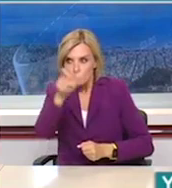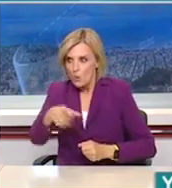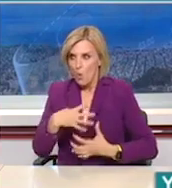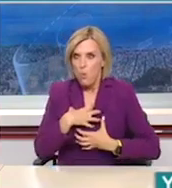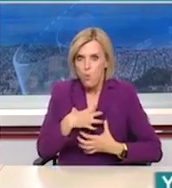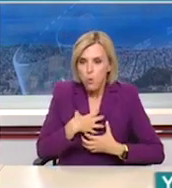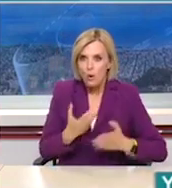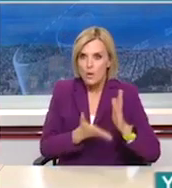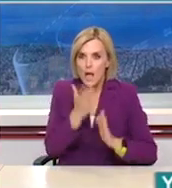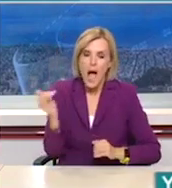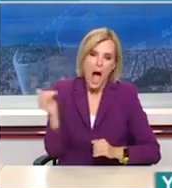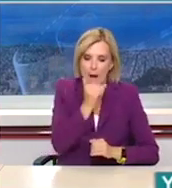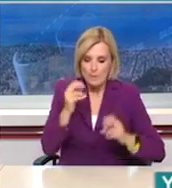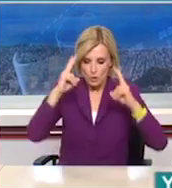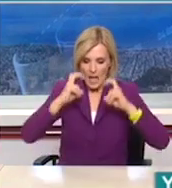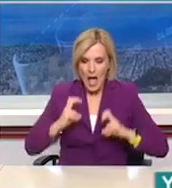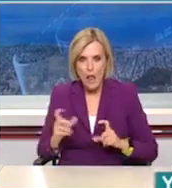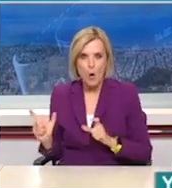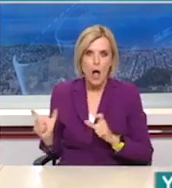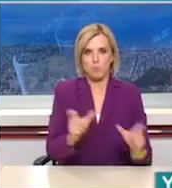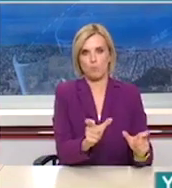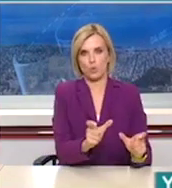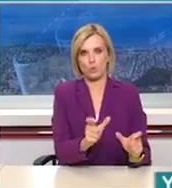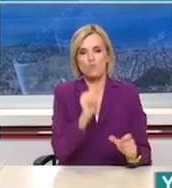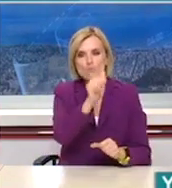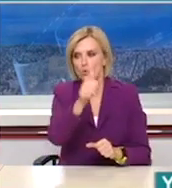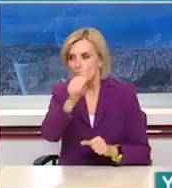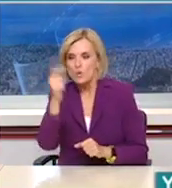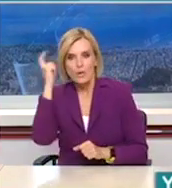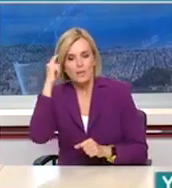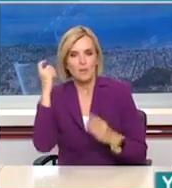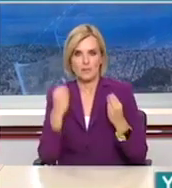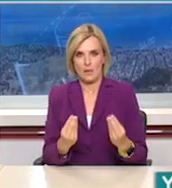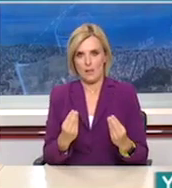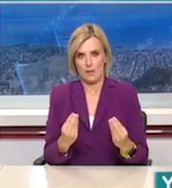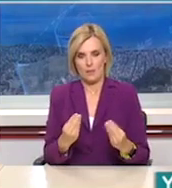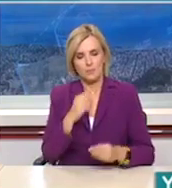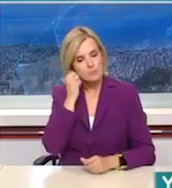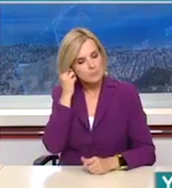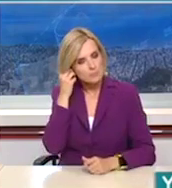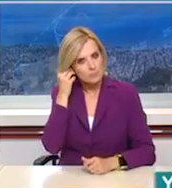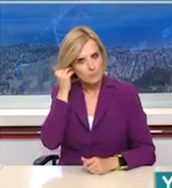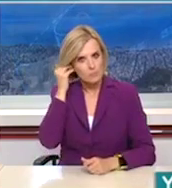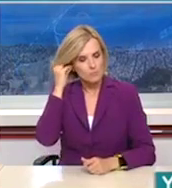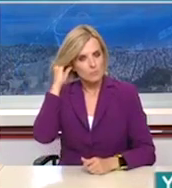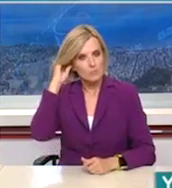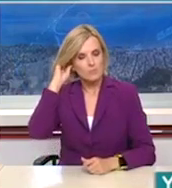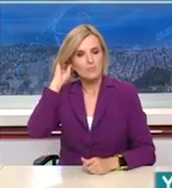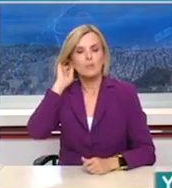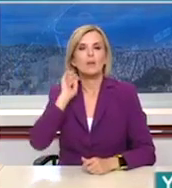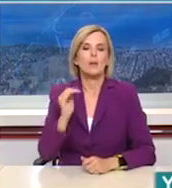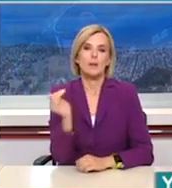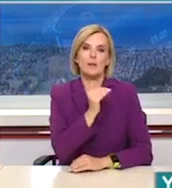να ελέγχεται, να απομονώνεται, να περιορίζουμε τους κύκλους μετάδοσης του ιού. Η κυρία Τσιβίκα από το